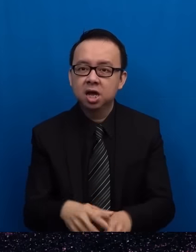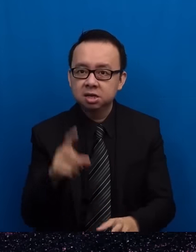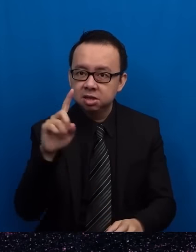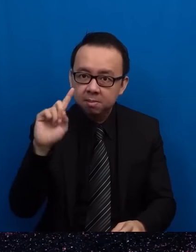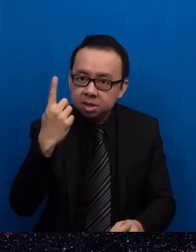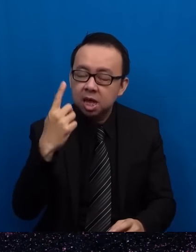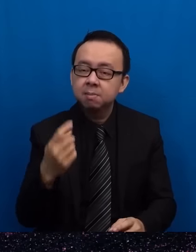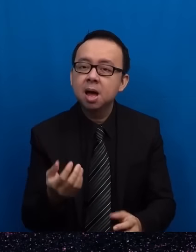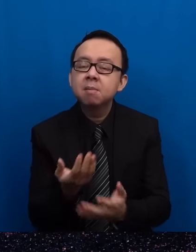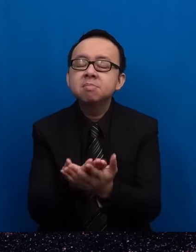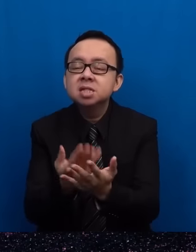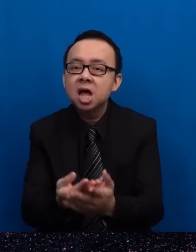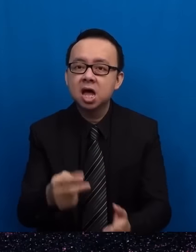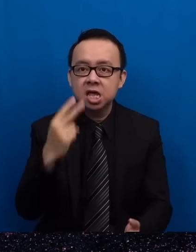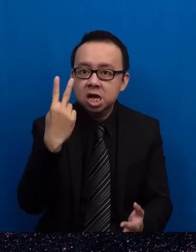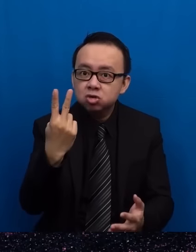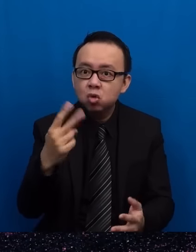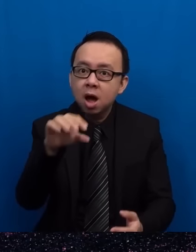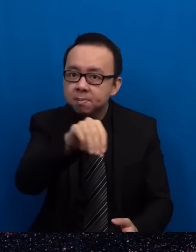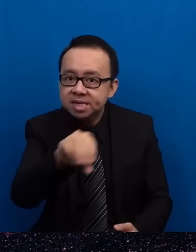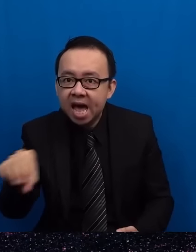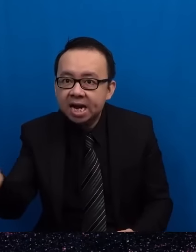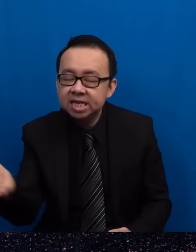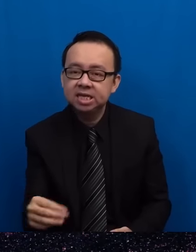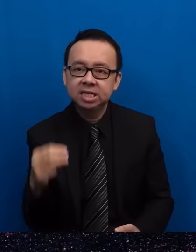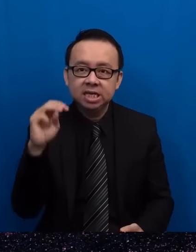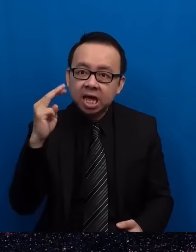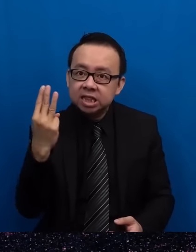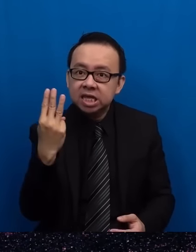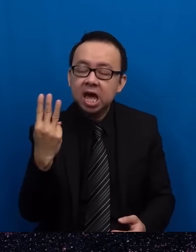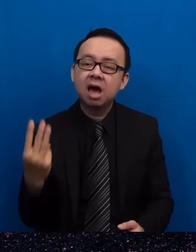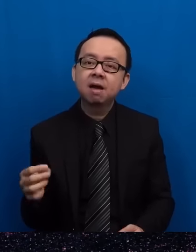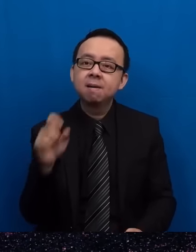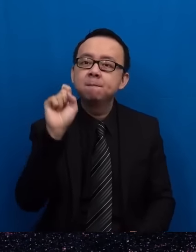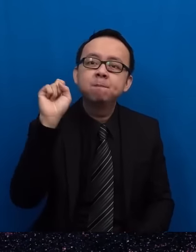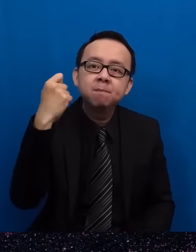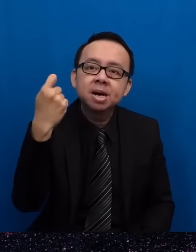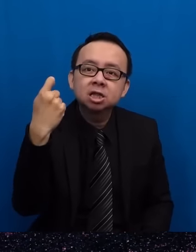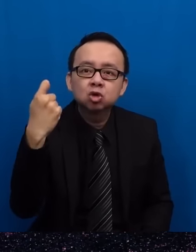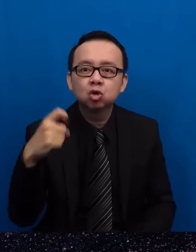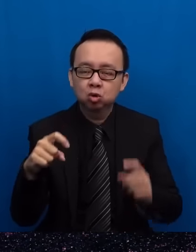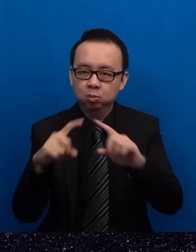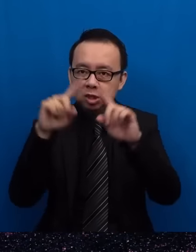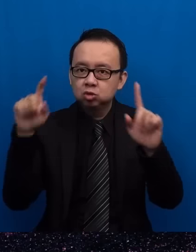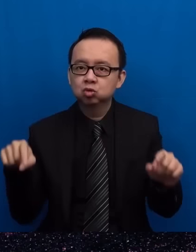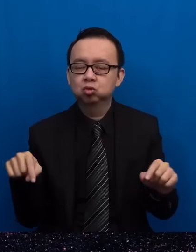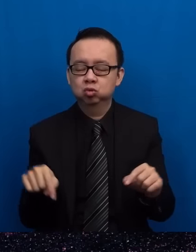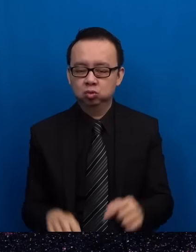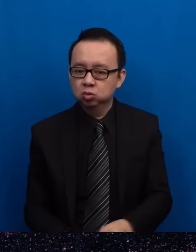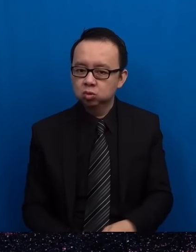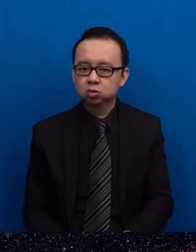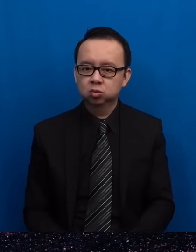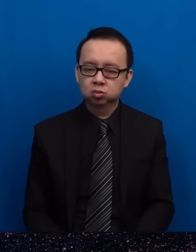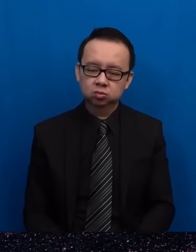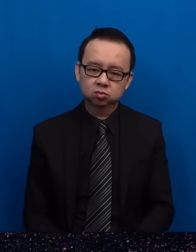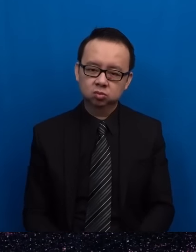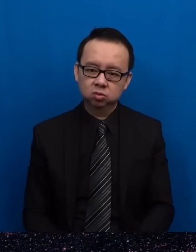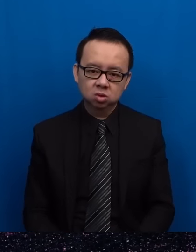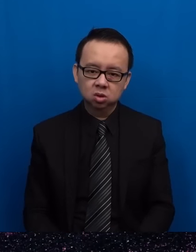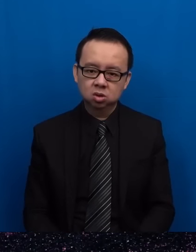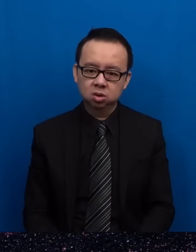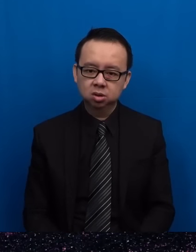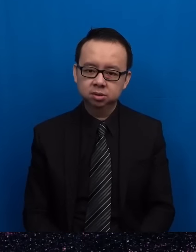Meminta, mencari, dan juga mengetuk. Tapi ada 3 acts of answering prayer on